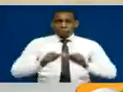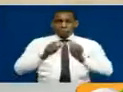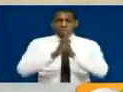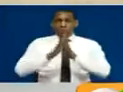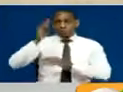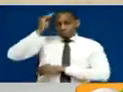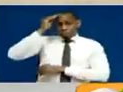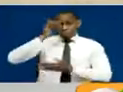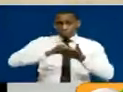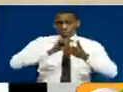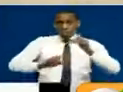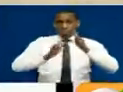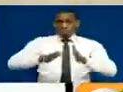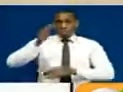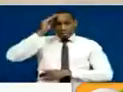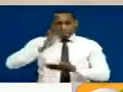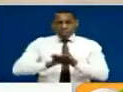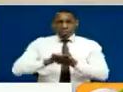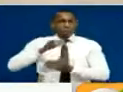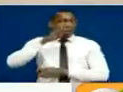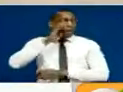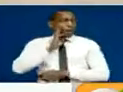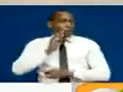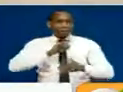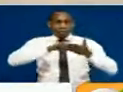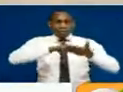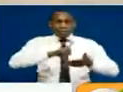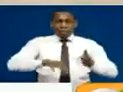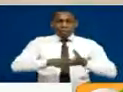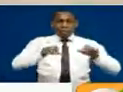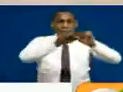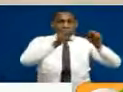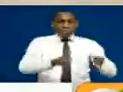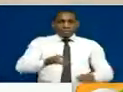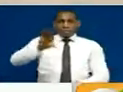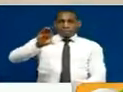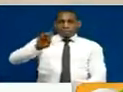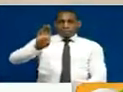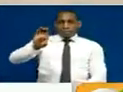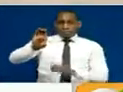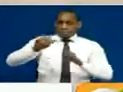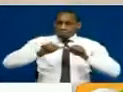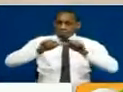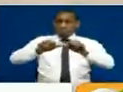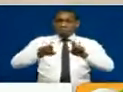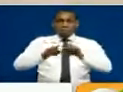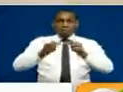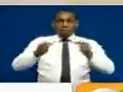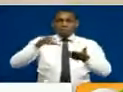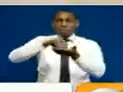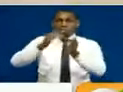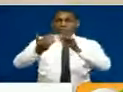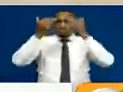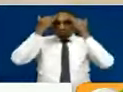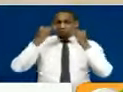Tukisalia kwenye masuala hayo ya elimu, ni kwamba waziri wa elimu George Magoha amesisitiza kuwa mtaala wa CBC utaendelea licha ya kesi